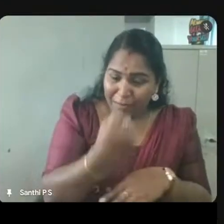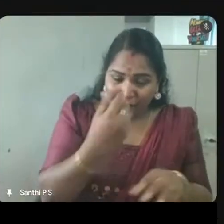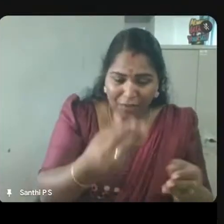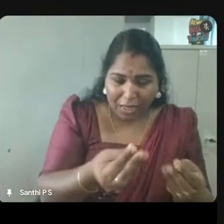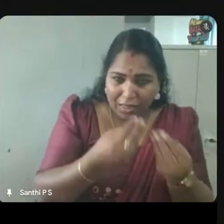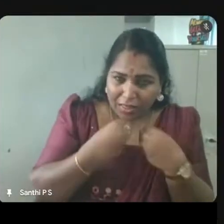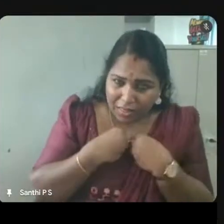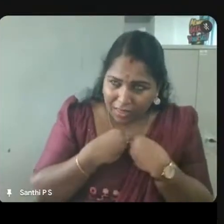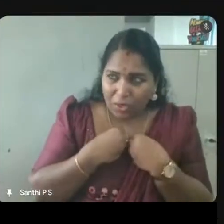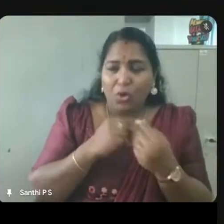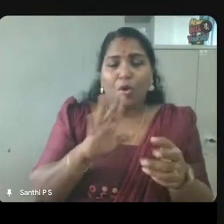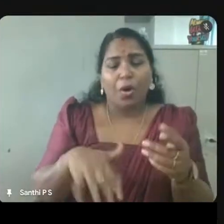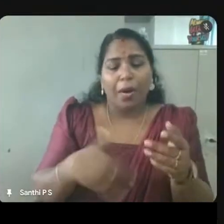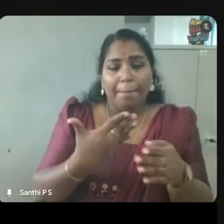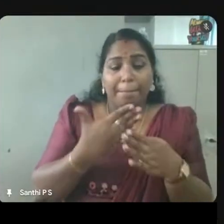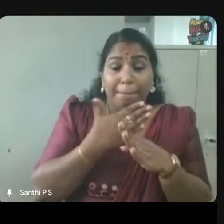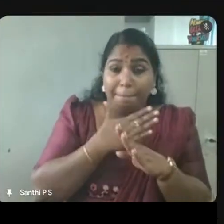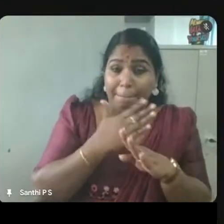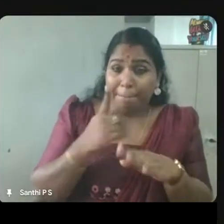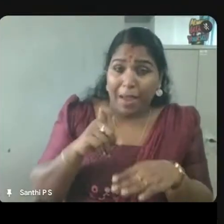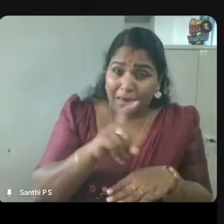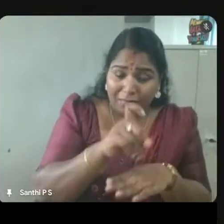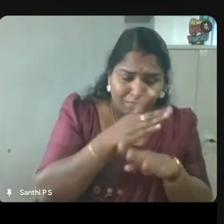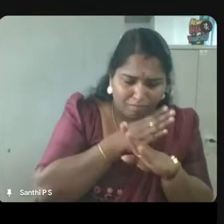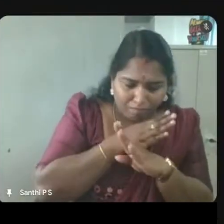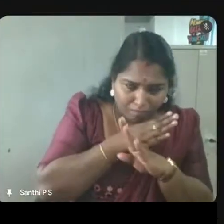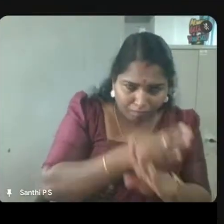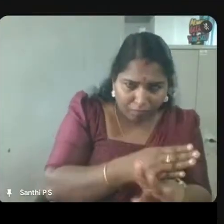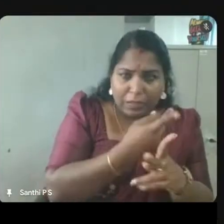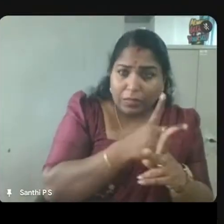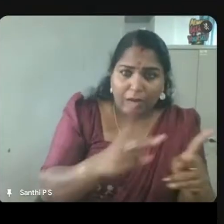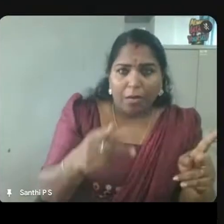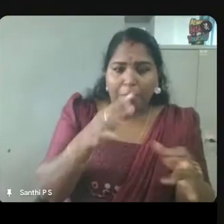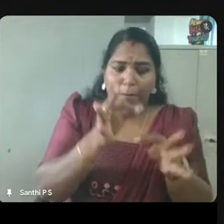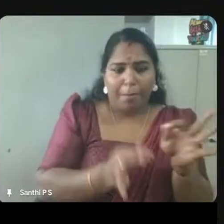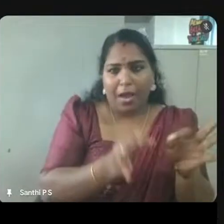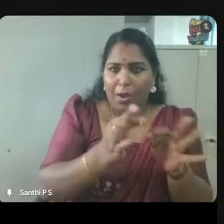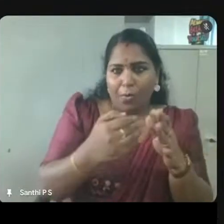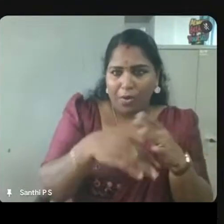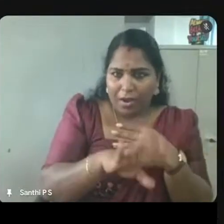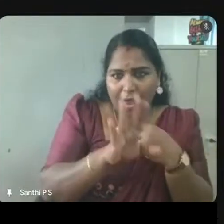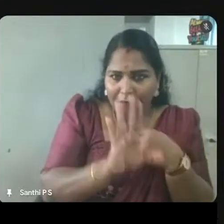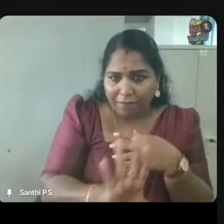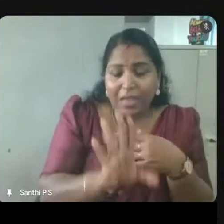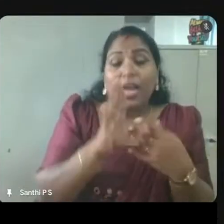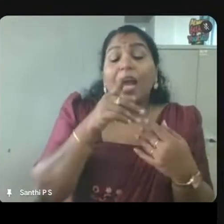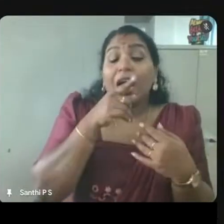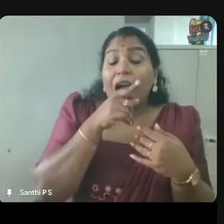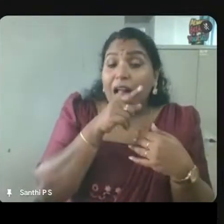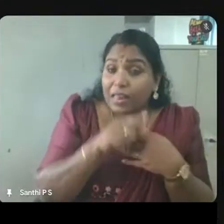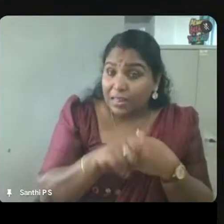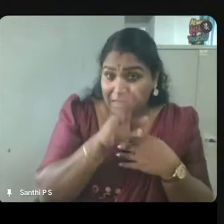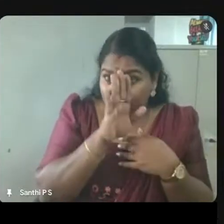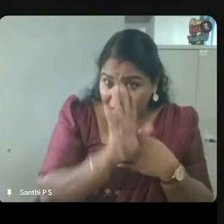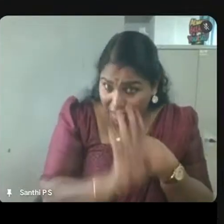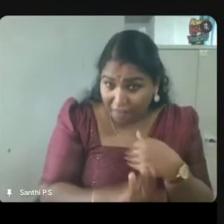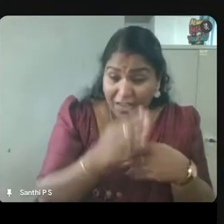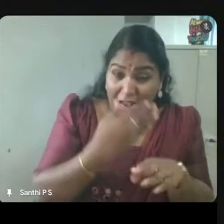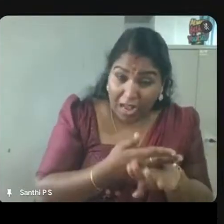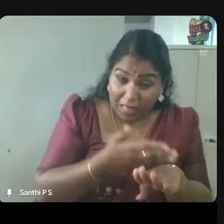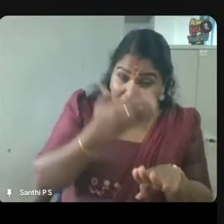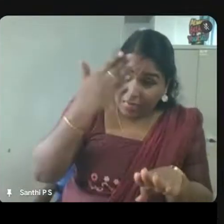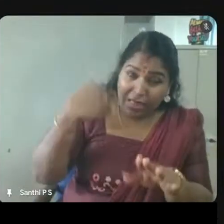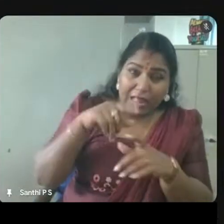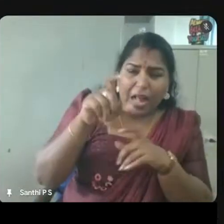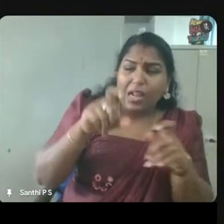ബാക്ടീരിയൽ ഏജൻസ് നമ്മുടെ മുലപ്പാലില് കണ്ടന്റിൽ കണ്ടുപിടിച്ചിട്ടുണ്ട്. അപ്പൊ അത് ഉള്ളത് കൊണ്ടായിരിക്കാം അന്നത്തെ ആളുകൾക്ക് വേറെ ഒരു ചികിത്സയും ഇല്ല എന്നുള്ളത്